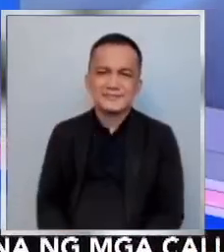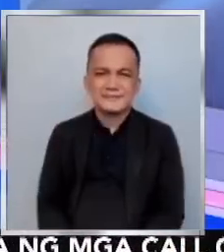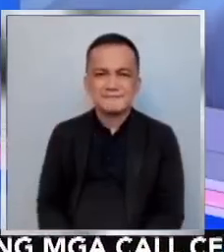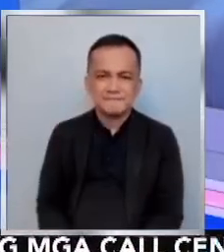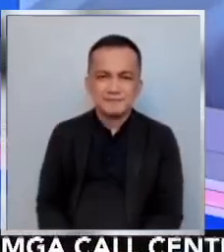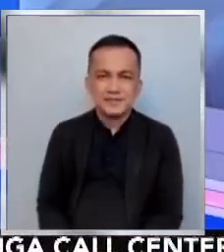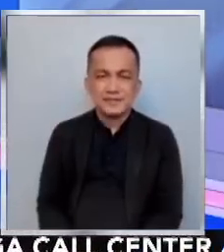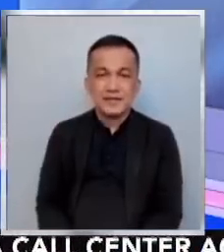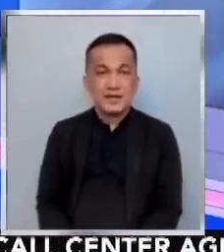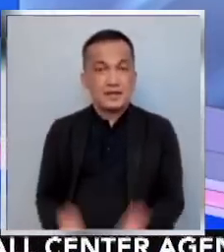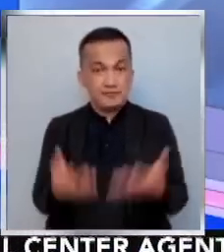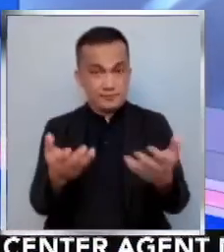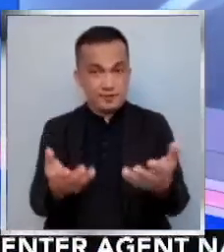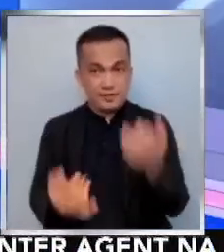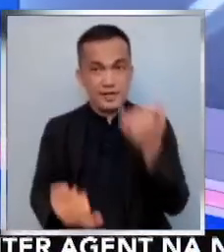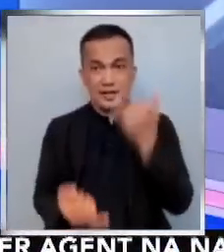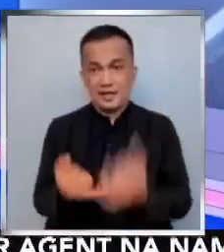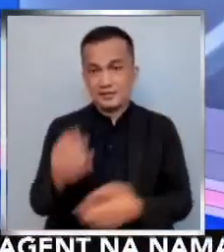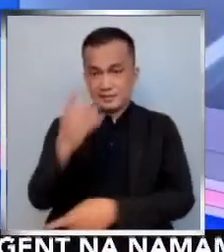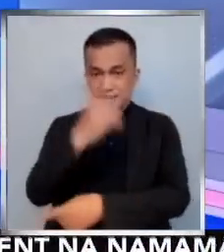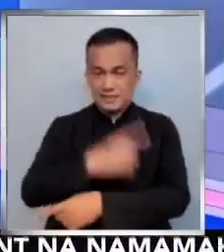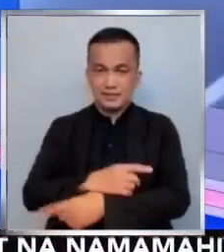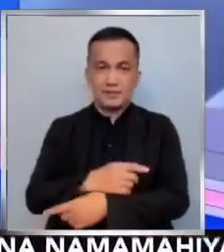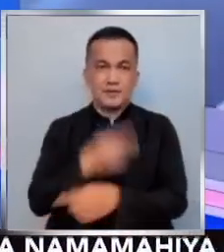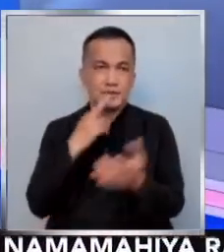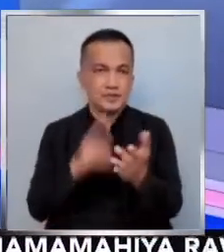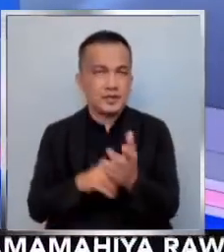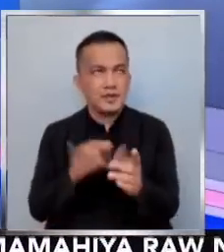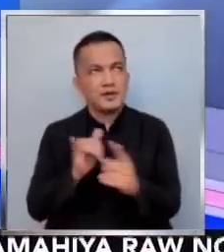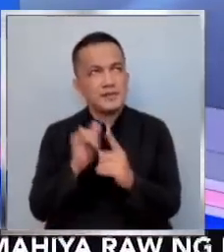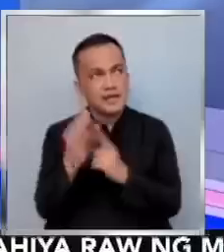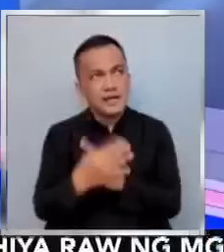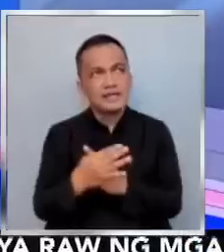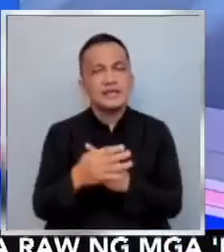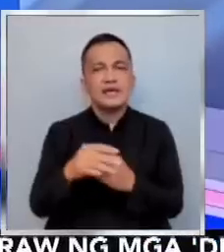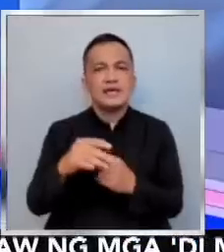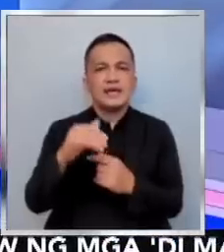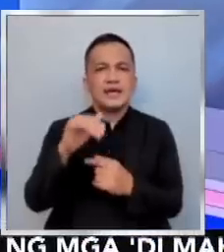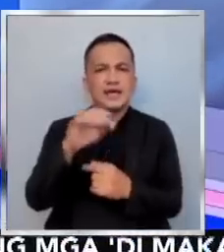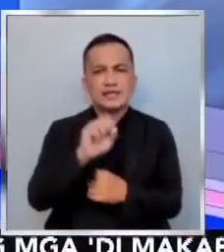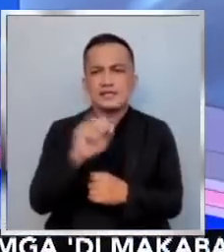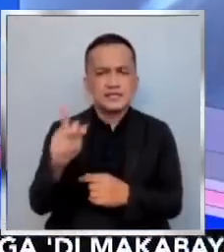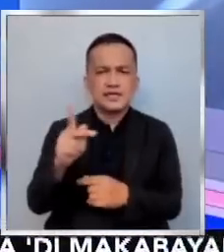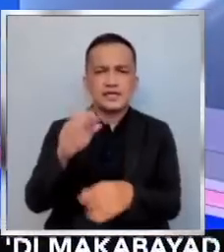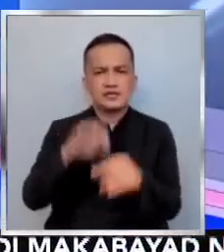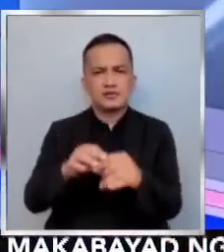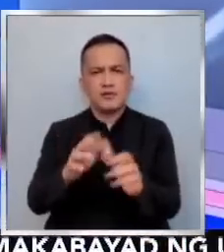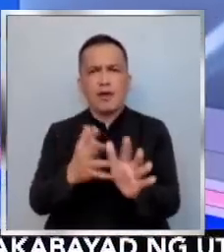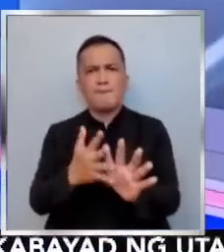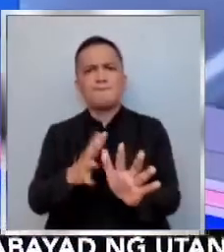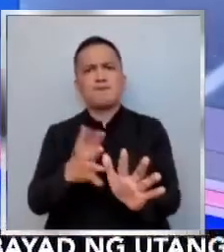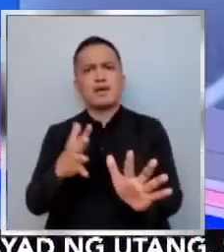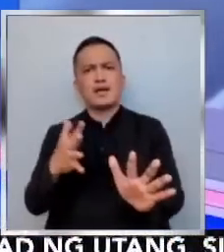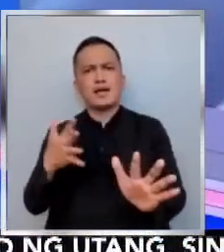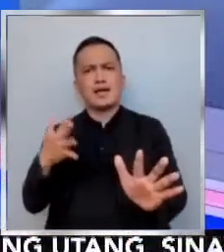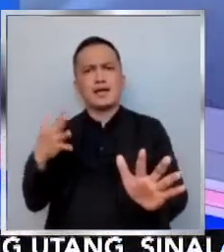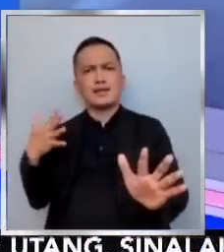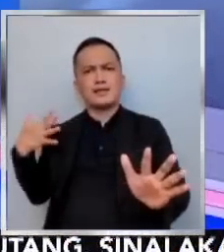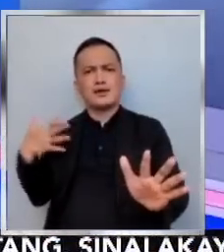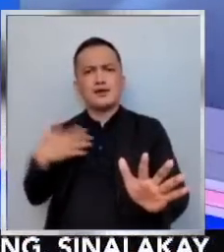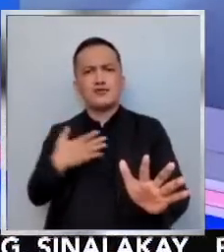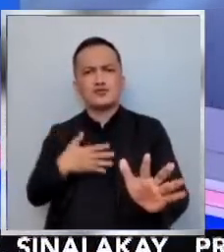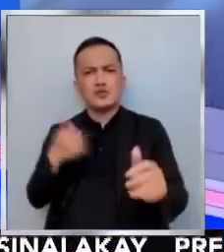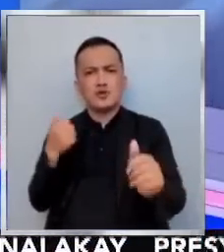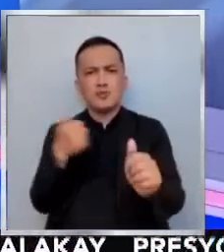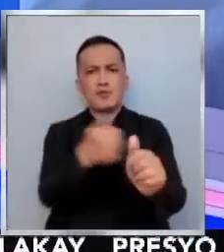At huling araw po ngayon ng pagpaparehistro para sa barangay at SK elections. Napakahaba ng pila ng mga gustong humabol. Ang iba,